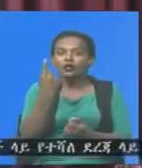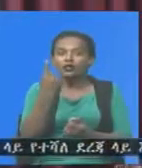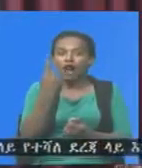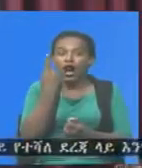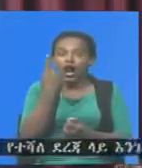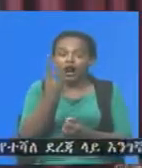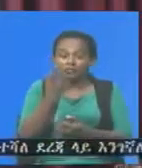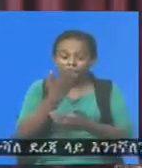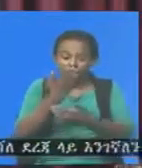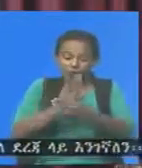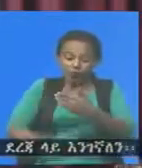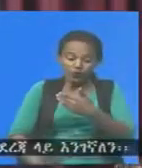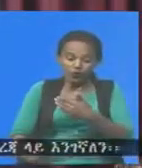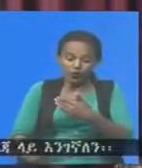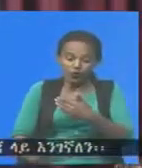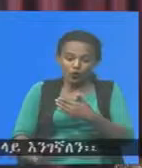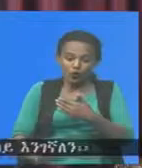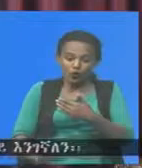አንሶ ተወልዶ